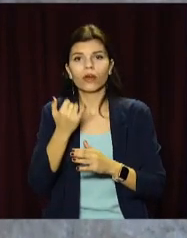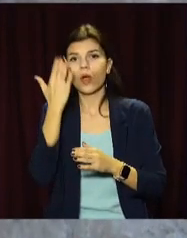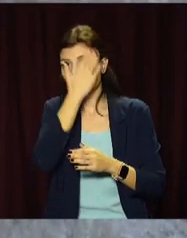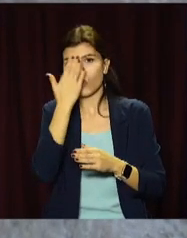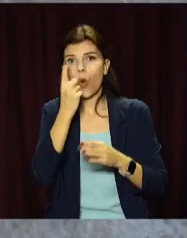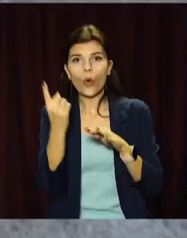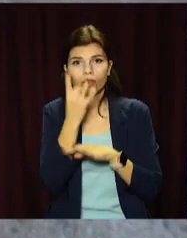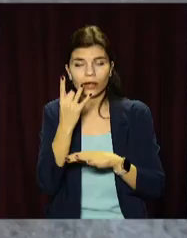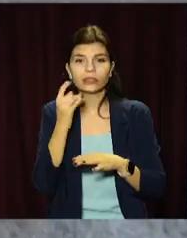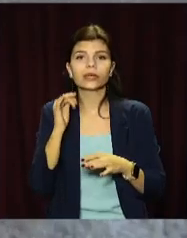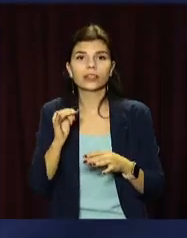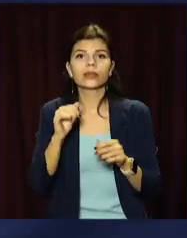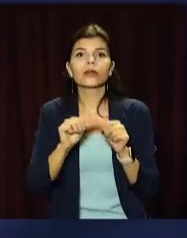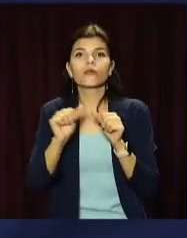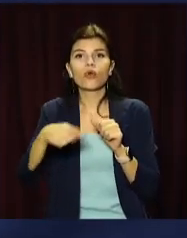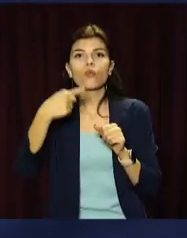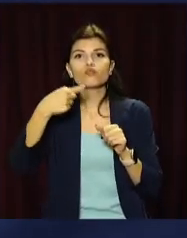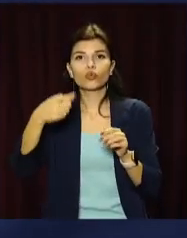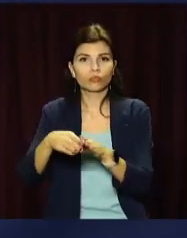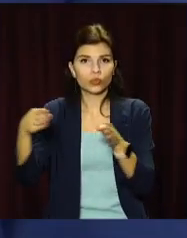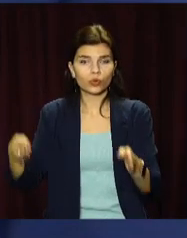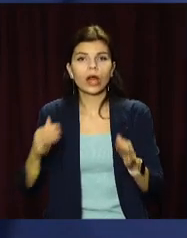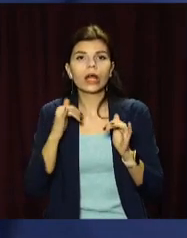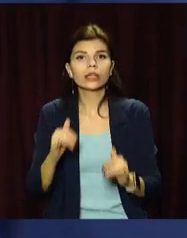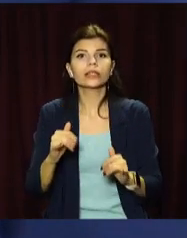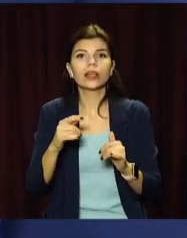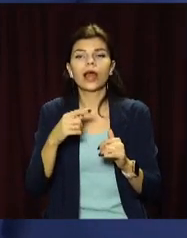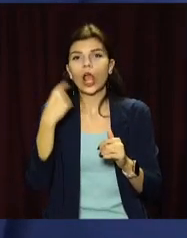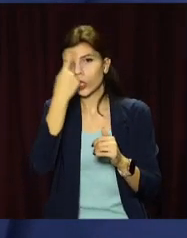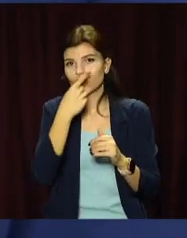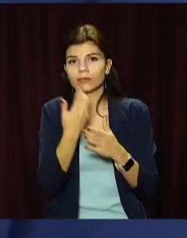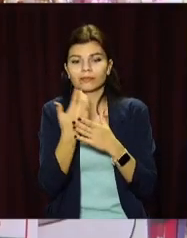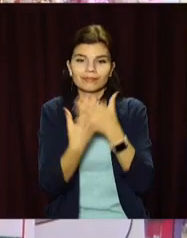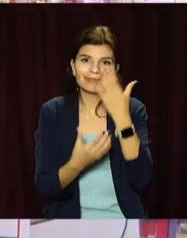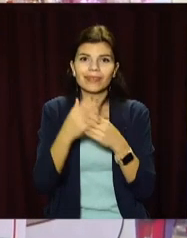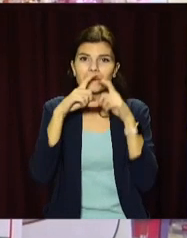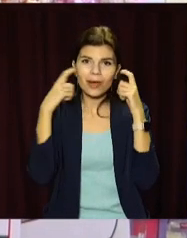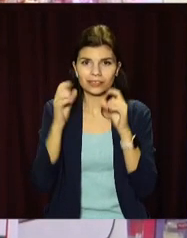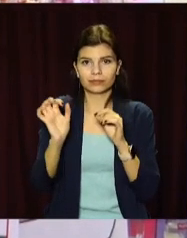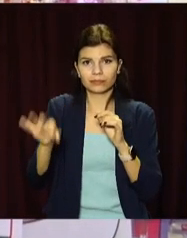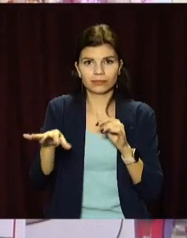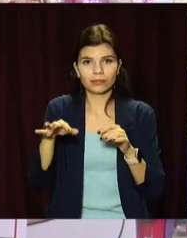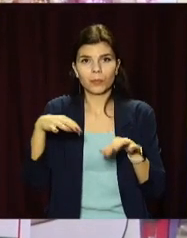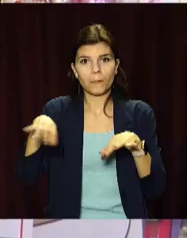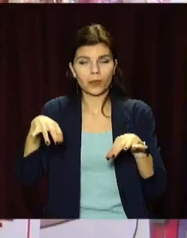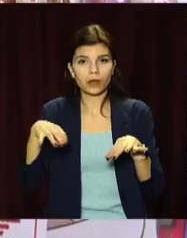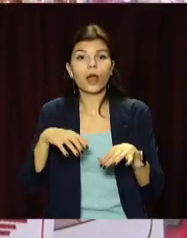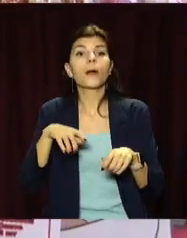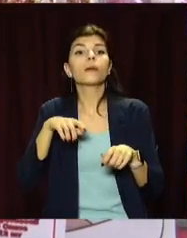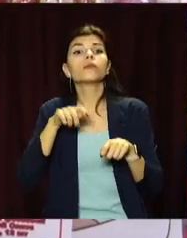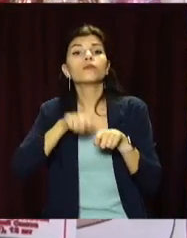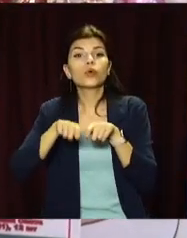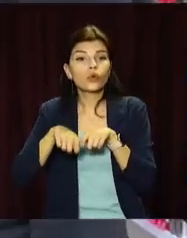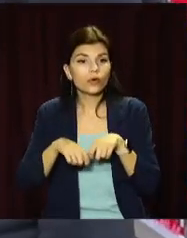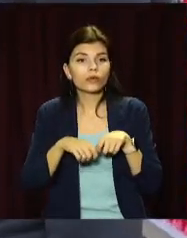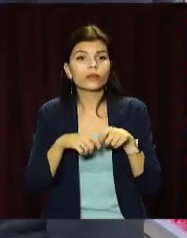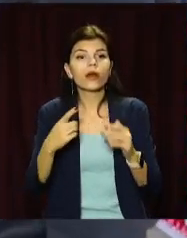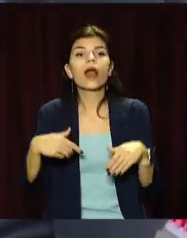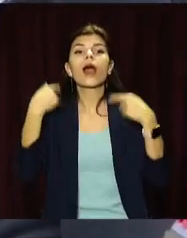рушники та поставити окремий сміттєвий кошик для засобів індивідуального захисту. На черзі – перевірка магазину побутової хімії